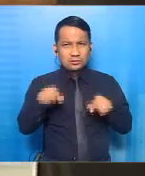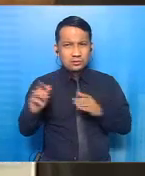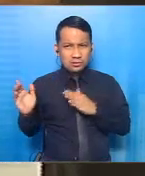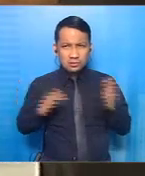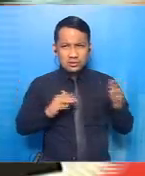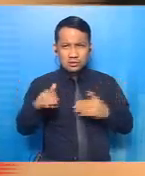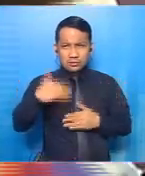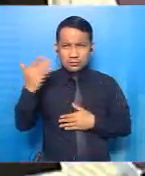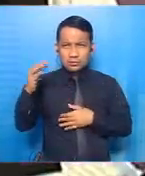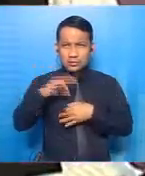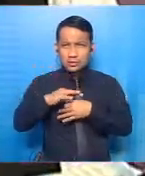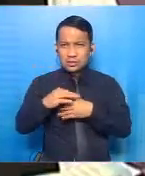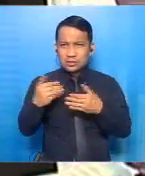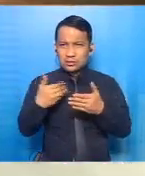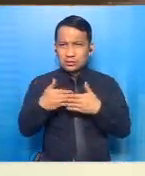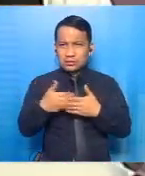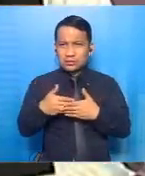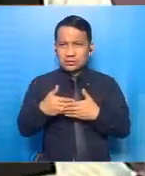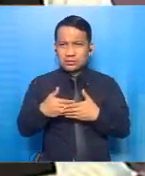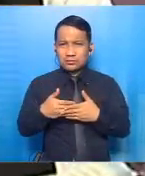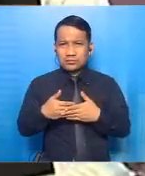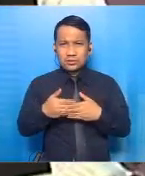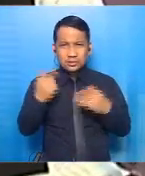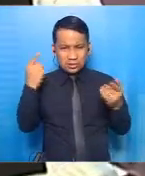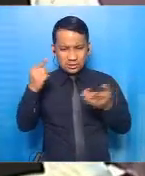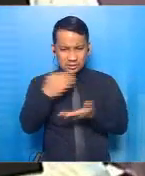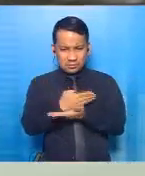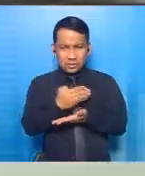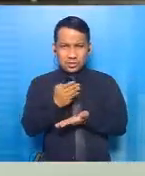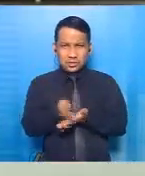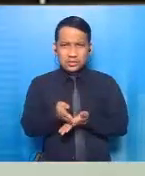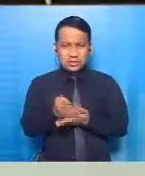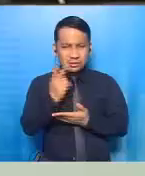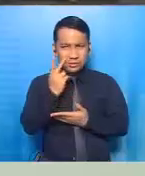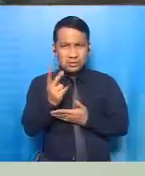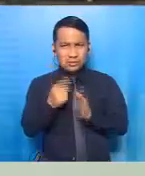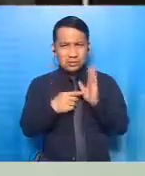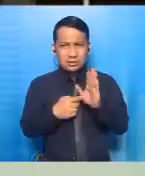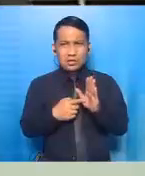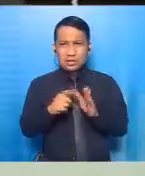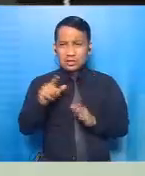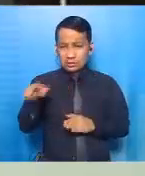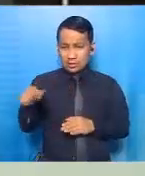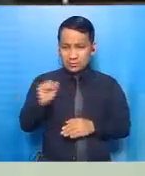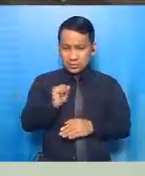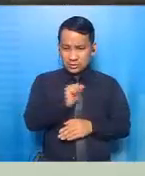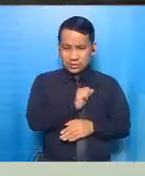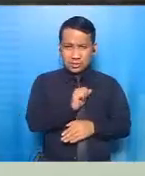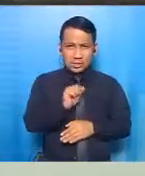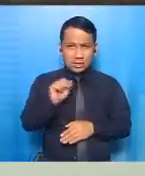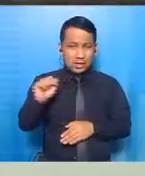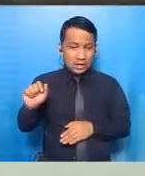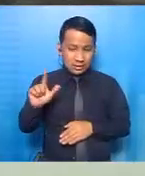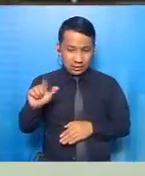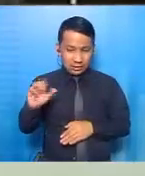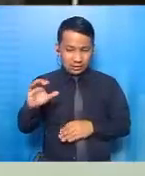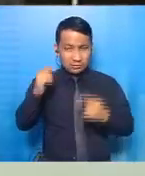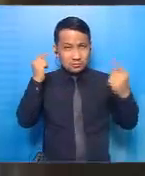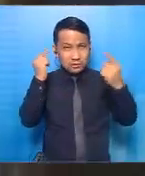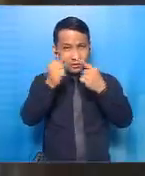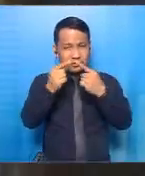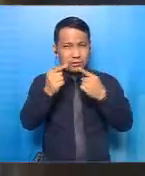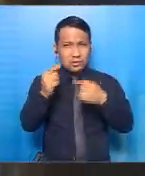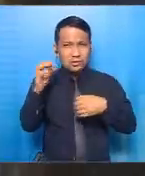plano niya sa eleksyon, lalo na sa aspeto ng budget. Kinumpirma rin ni Lacson na pagkapangulo ang inaasinta ni